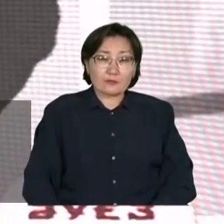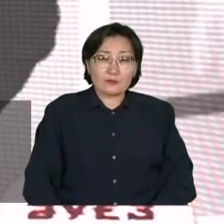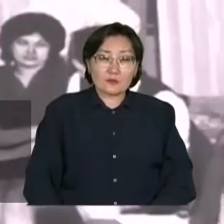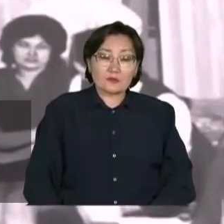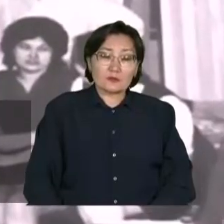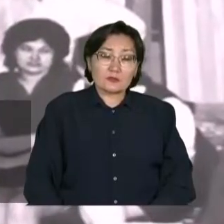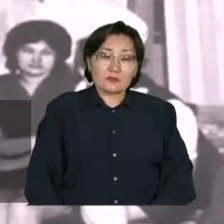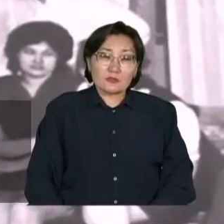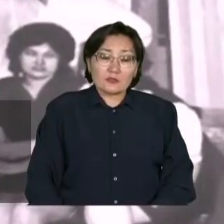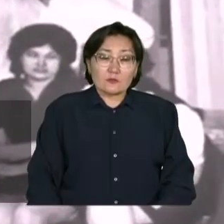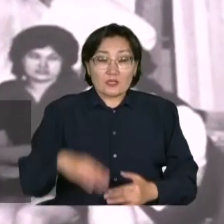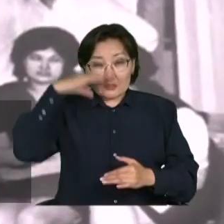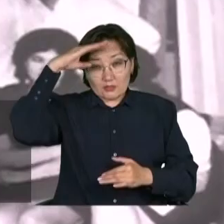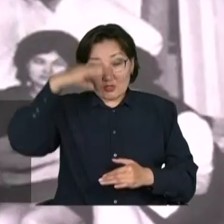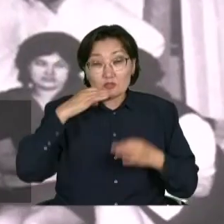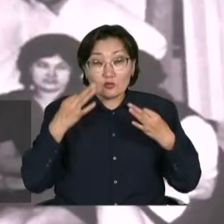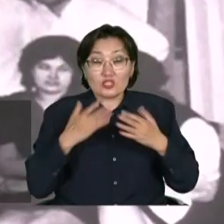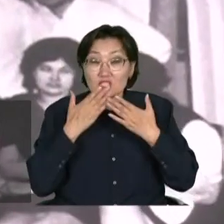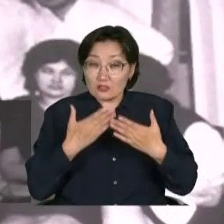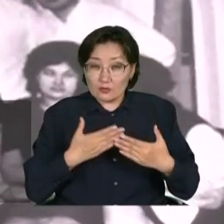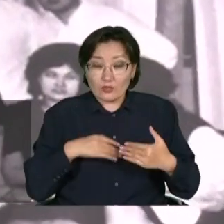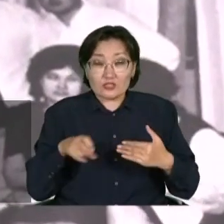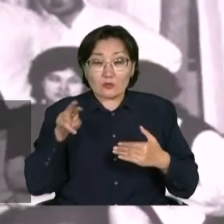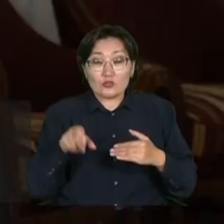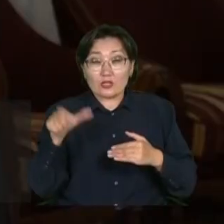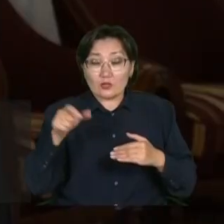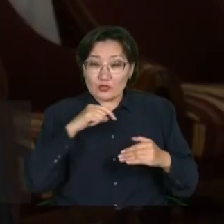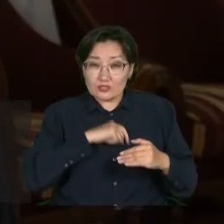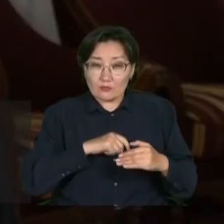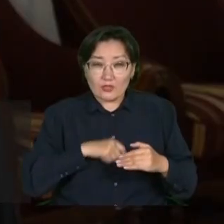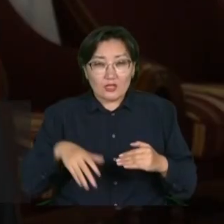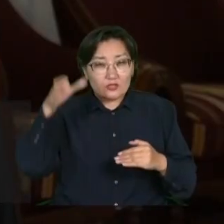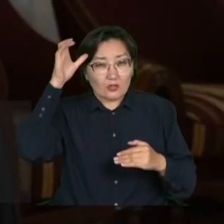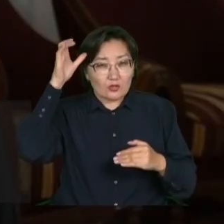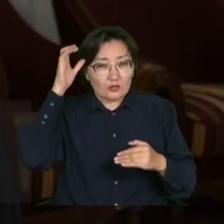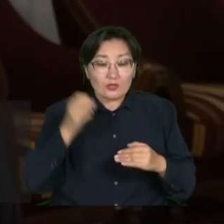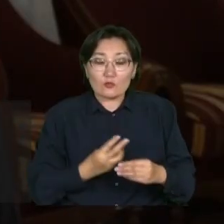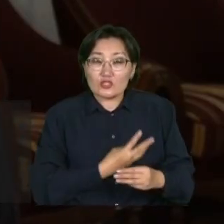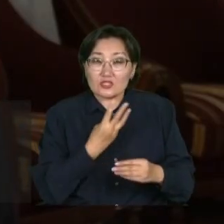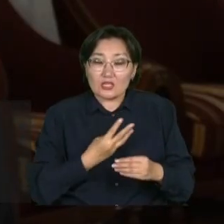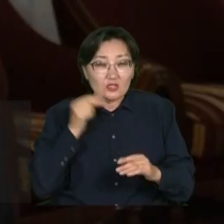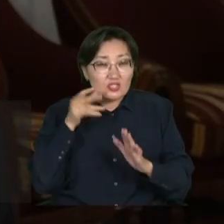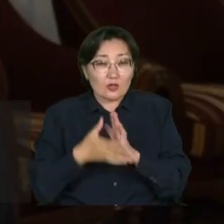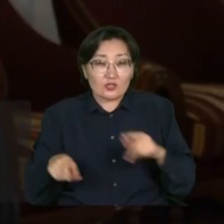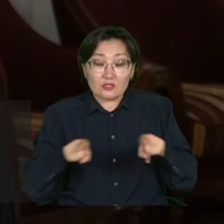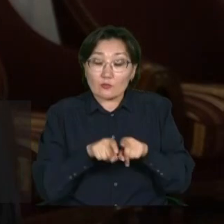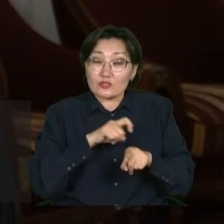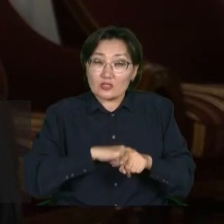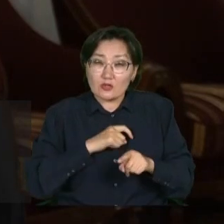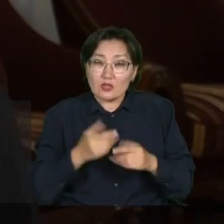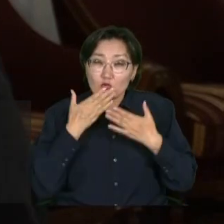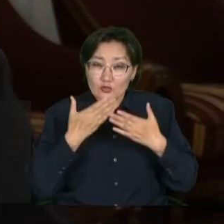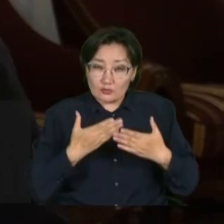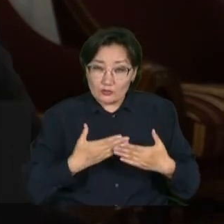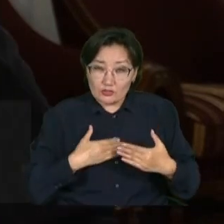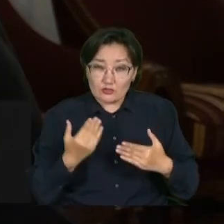ценил свободу. Әкем еркіндікті жақсы көретін және адам бойындағы білем ғылымға деген құштарлық, ізден сияқты қасиеттерді ерекше